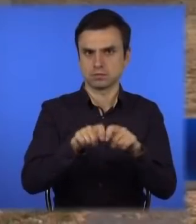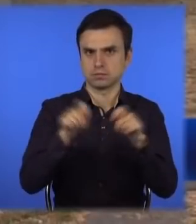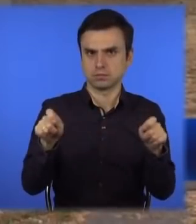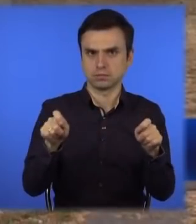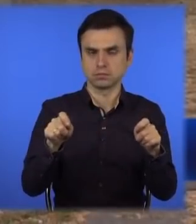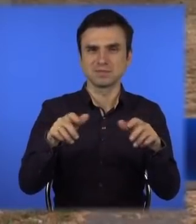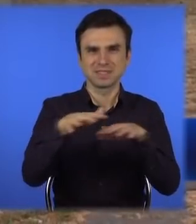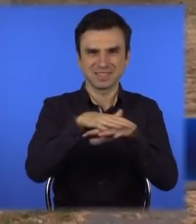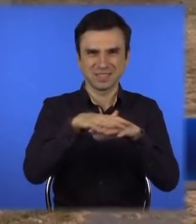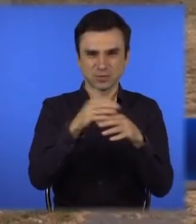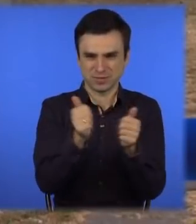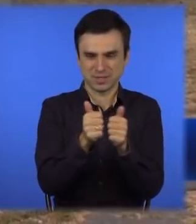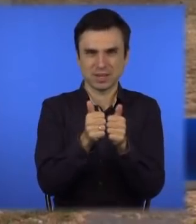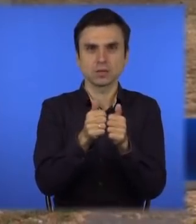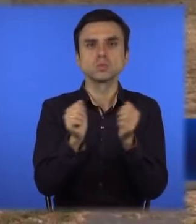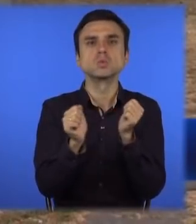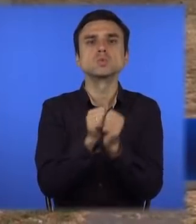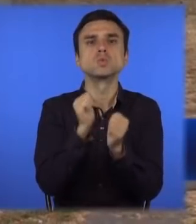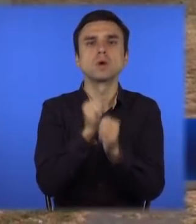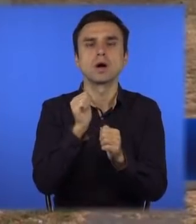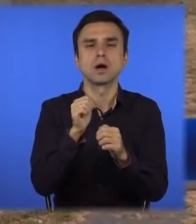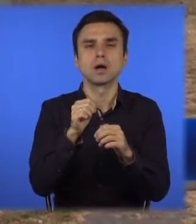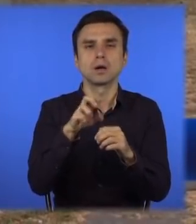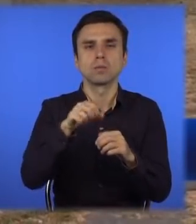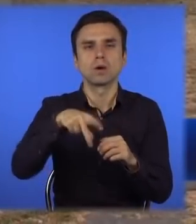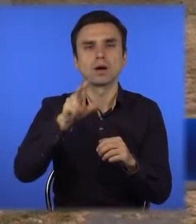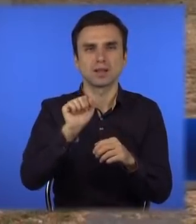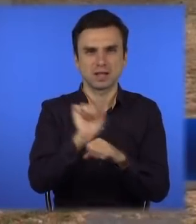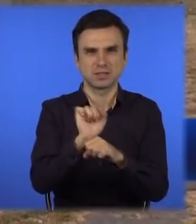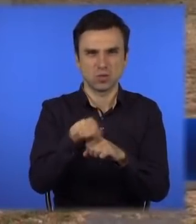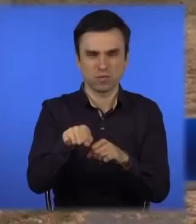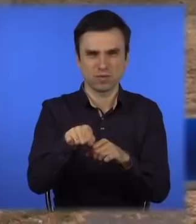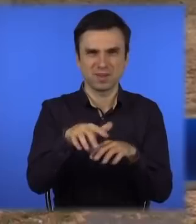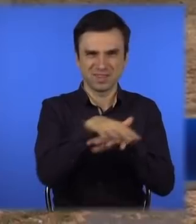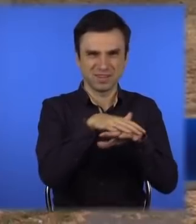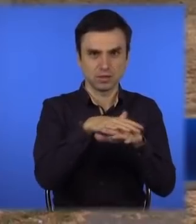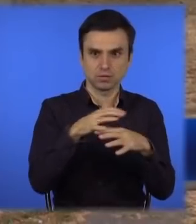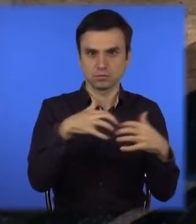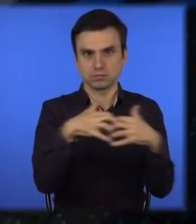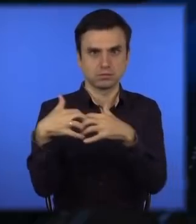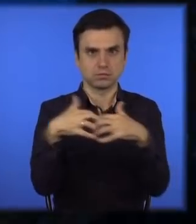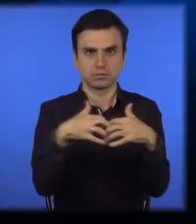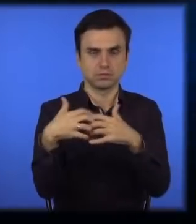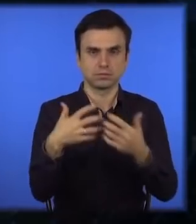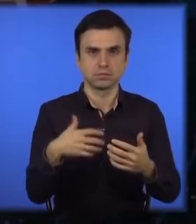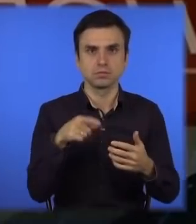які ремонтні роботи йдеться в цій об'яві та яка доля чекає на цю стару колоритну зупиночну будівлю?